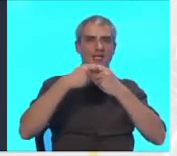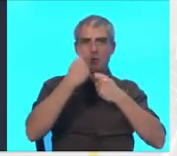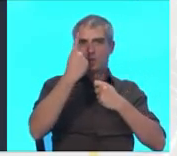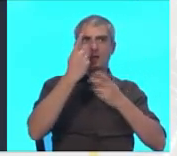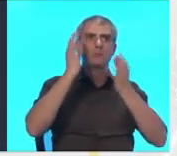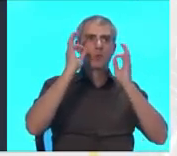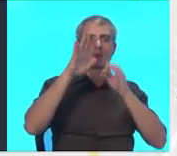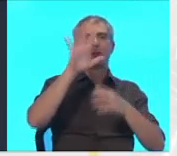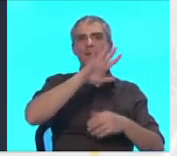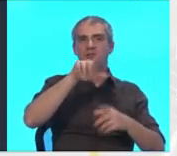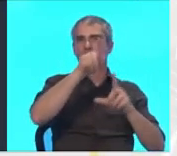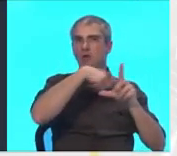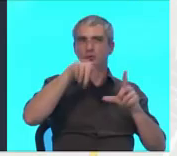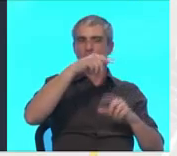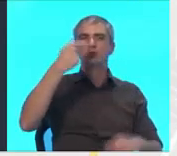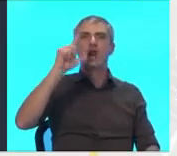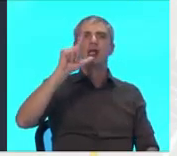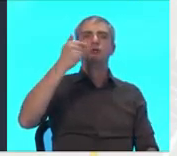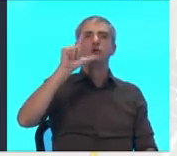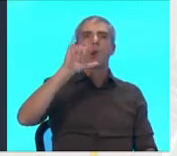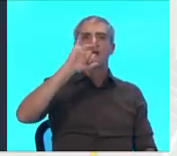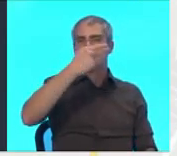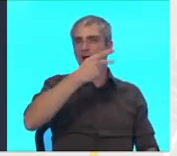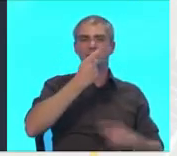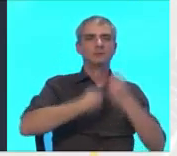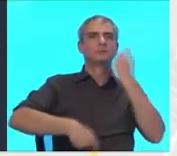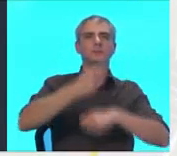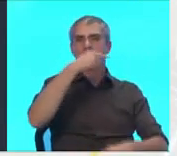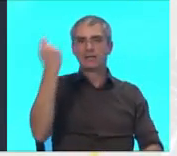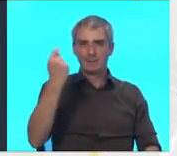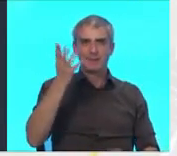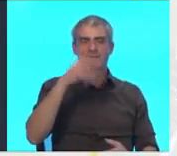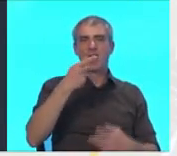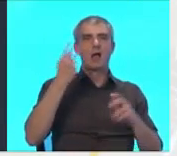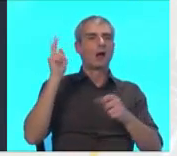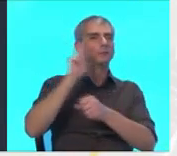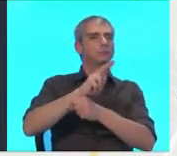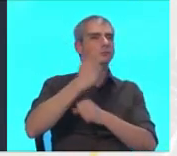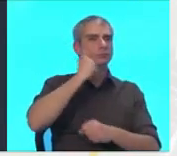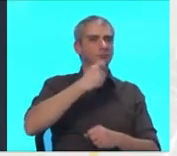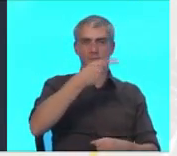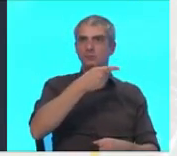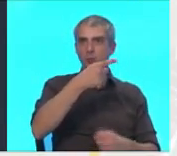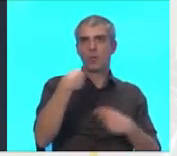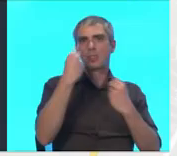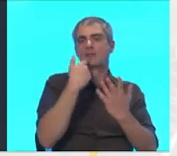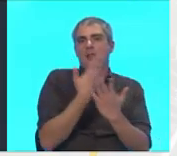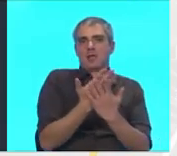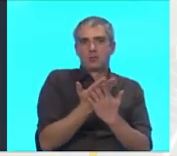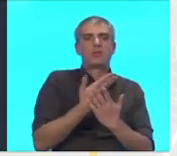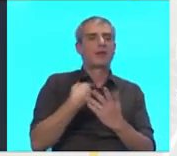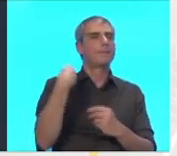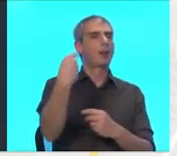באזור המשולש בג'לג'וליה, ארגון שעוסק בעיקר בסחר בסמים ובדמי חסות. הוא נתן שם את אותה עדות וקיבל מעמד של עד